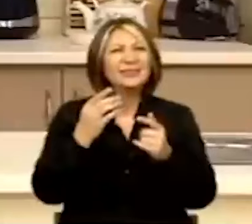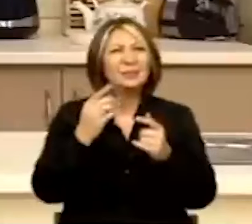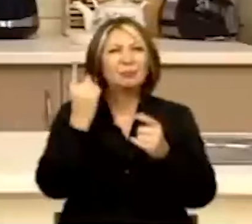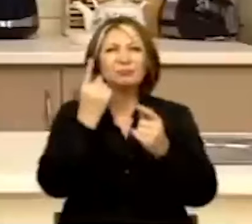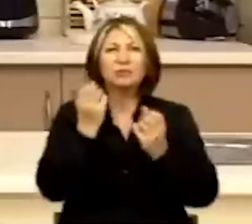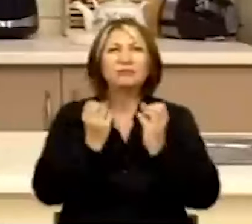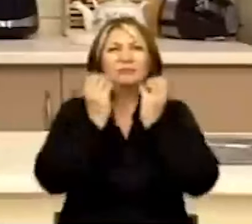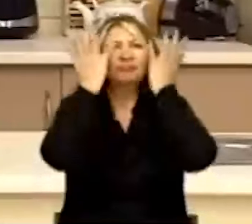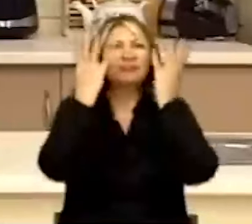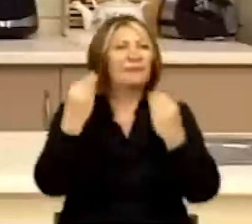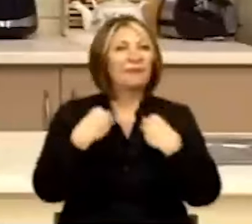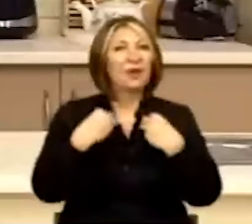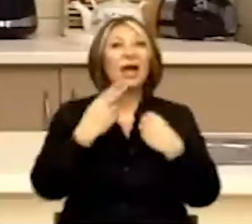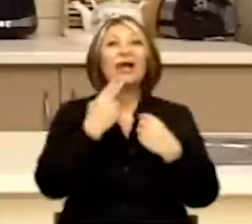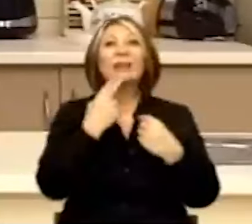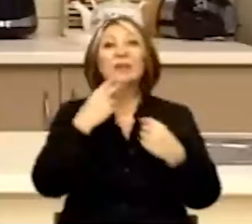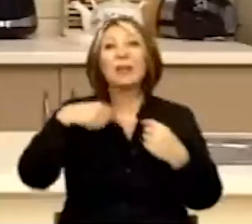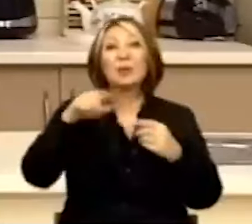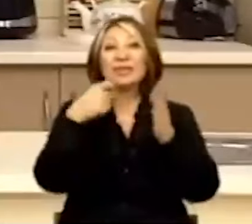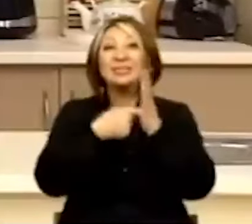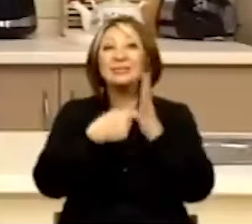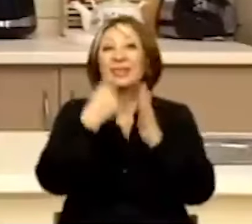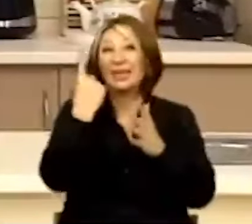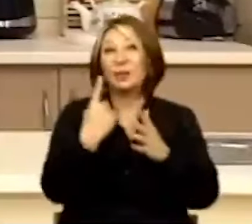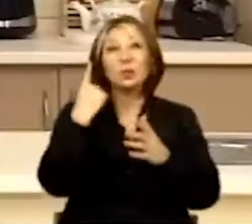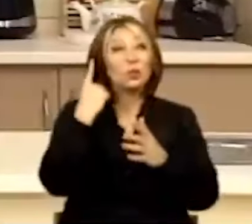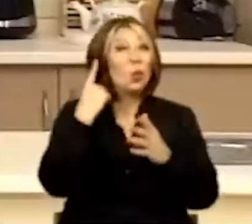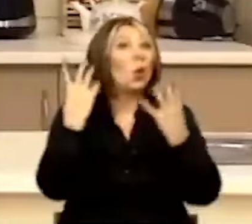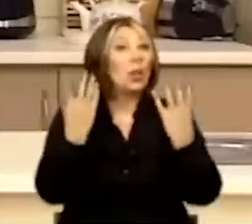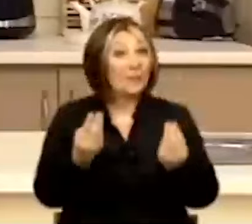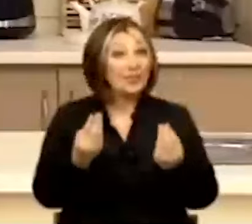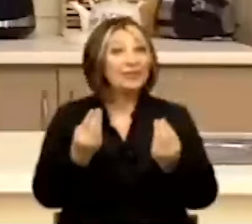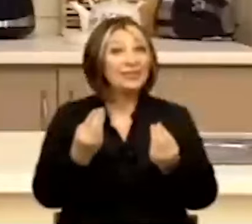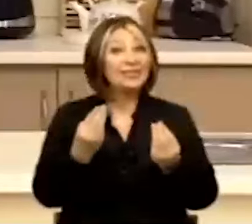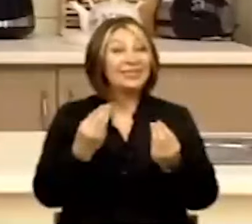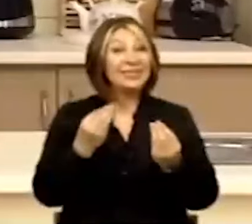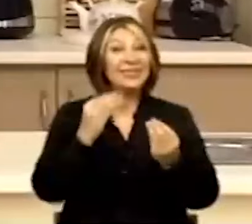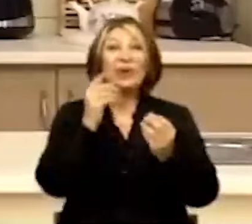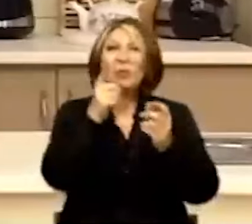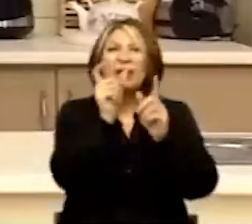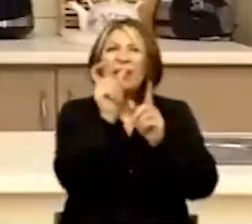reseptörler yer alıyor. Yani hanımlar bu isimleri ilk kez duyuyor olabilir.